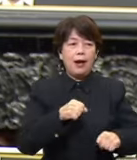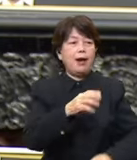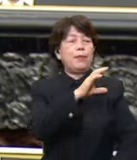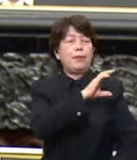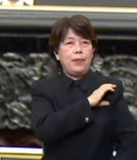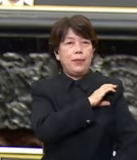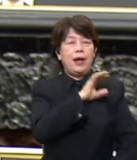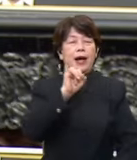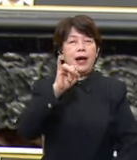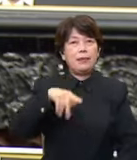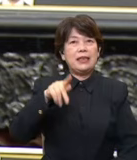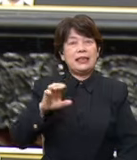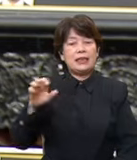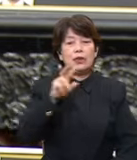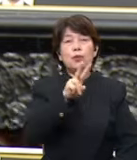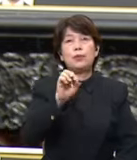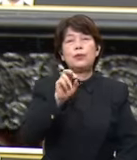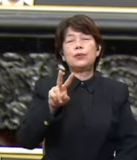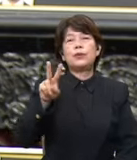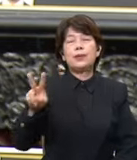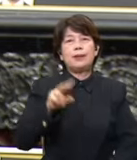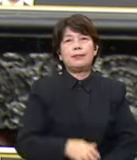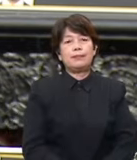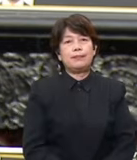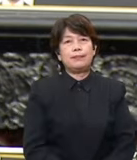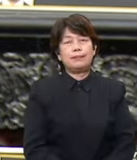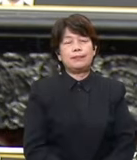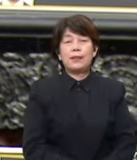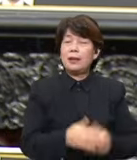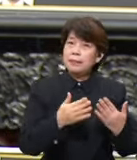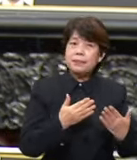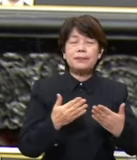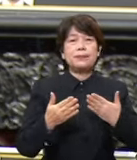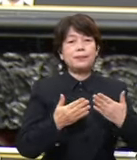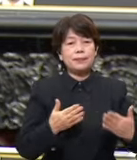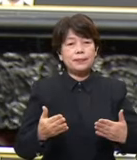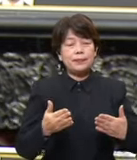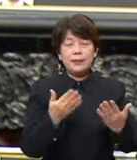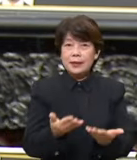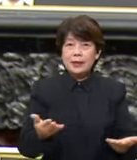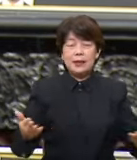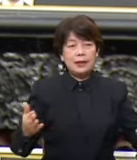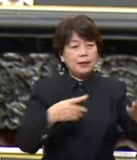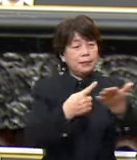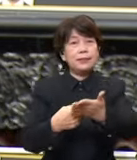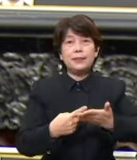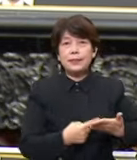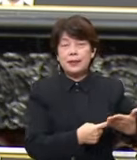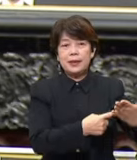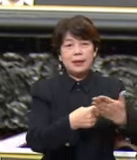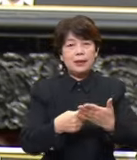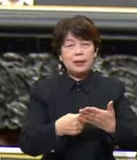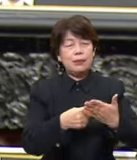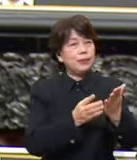IPCC 2022. Walau bagaimanapun, perkara ini akan diperhalusi dan dibincangkan secara lebih